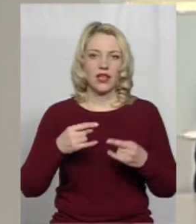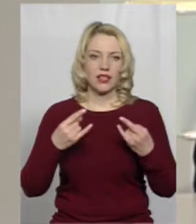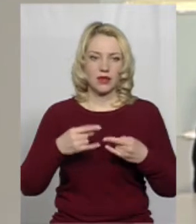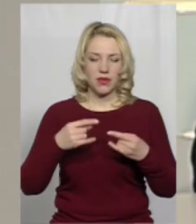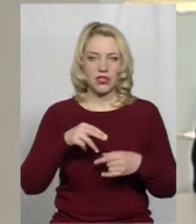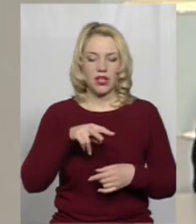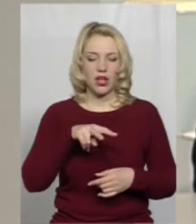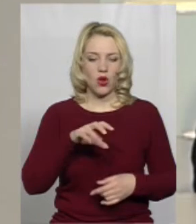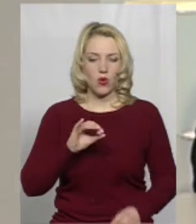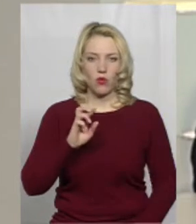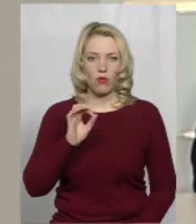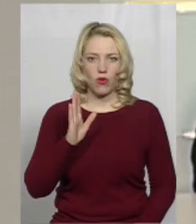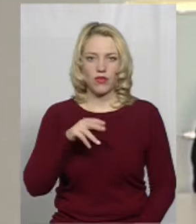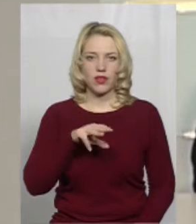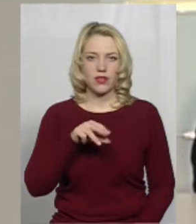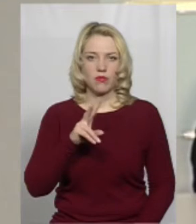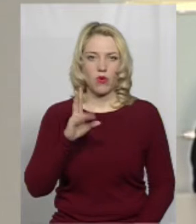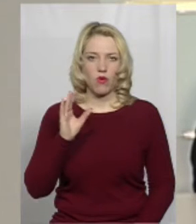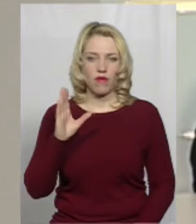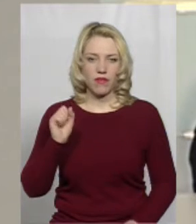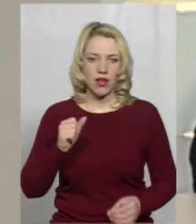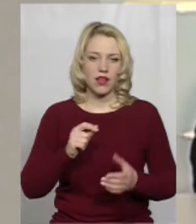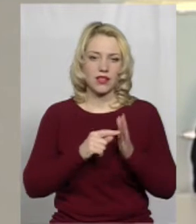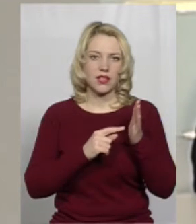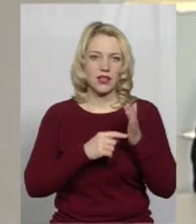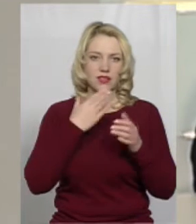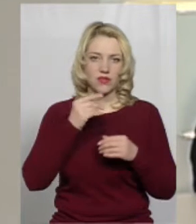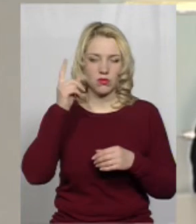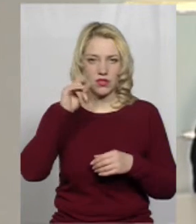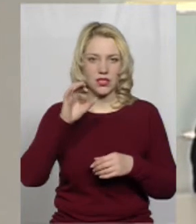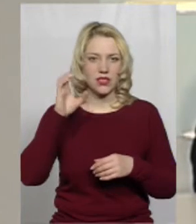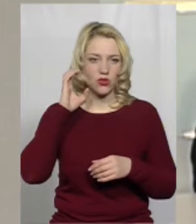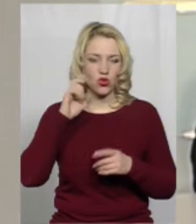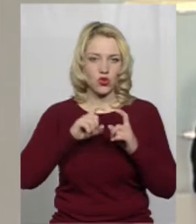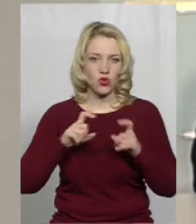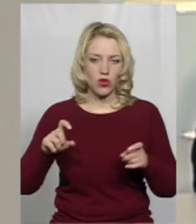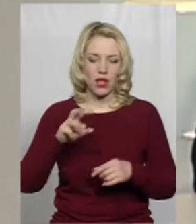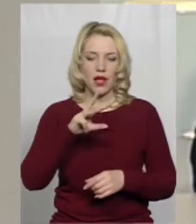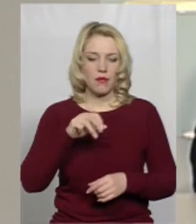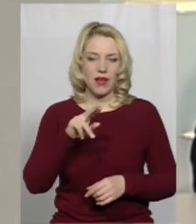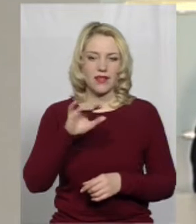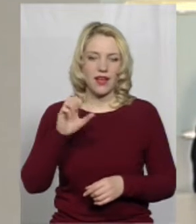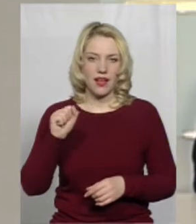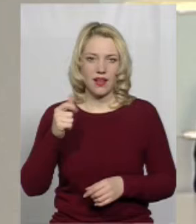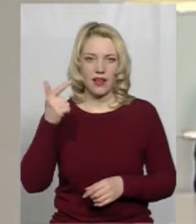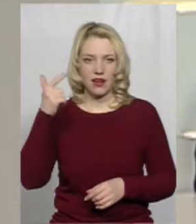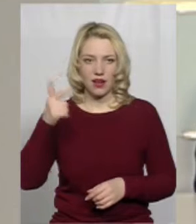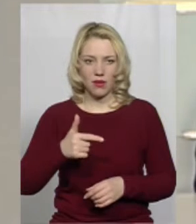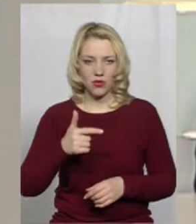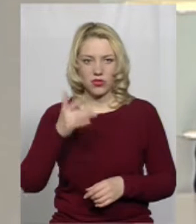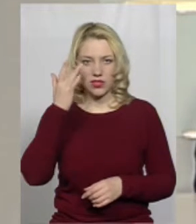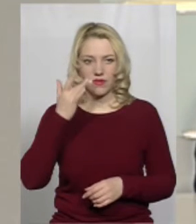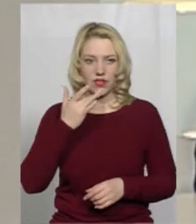Центр» Любов Тюбкова ділилася своїми знаннями зі слухачами школи медіаграмотності